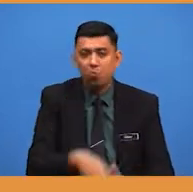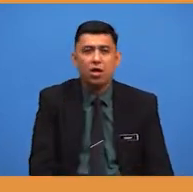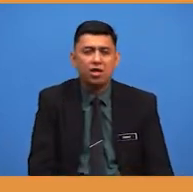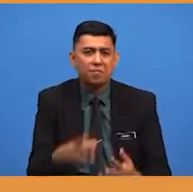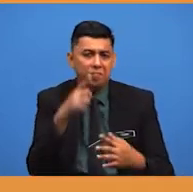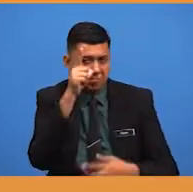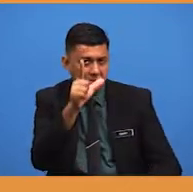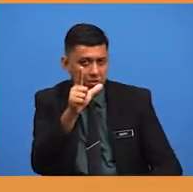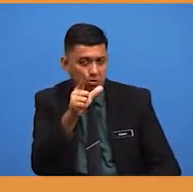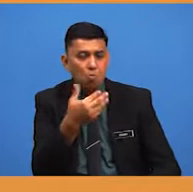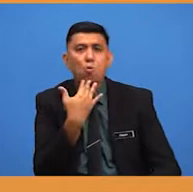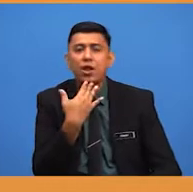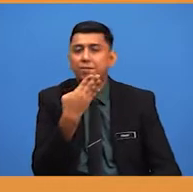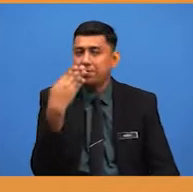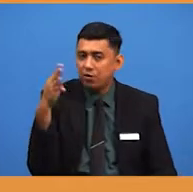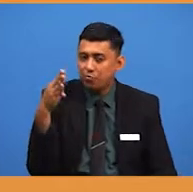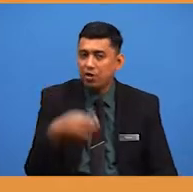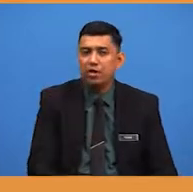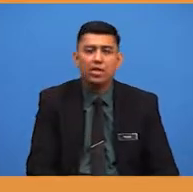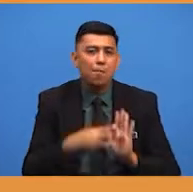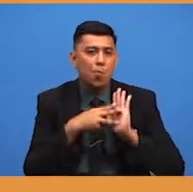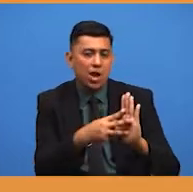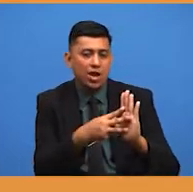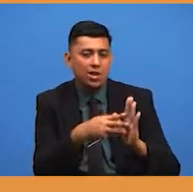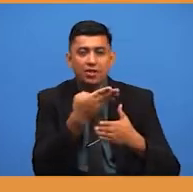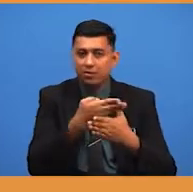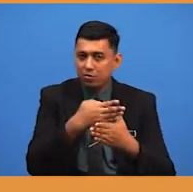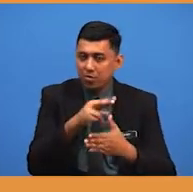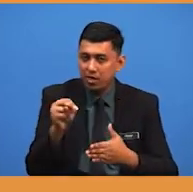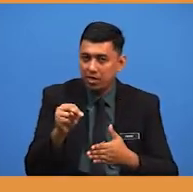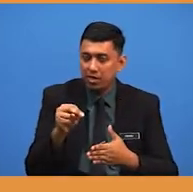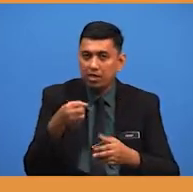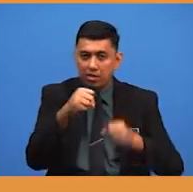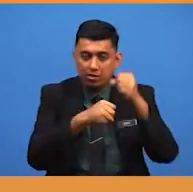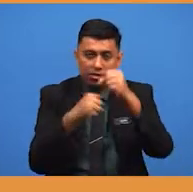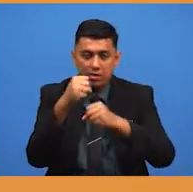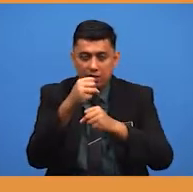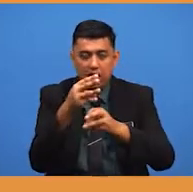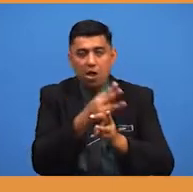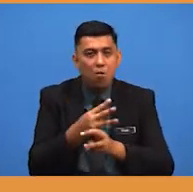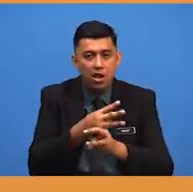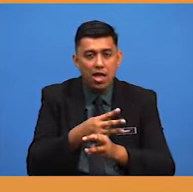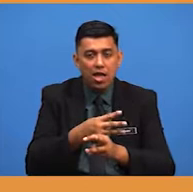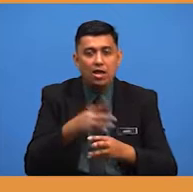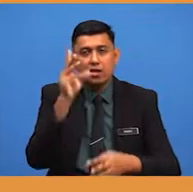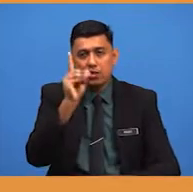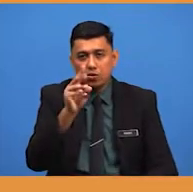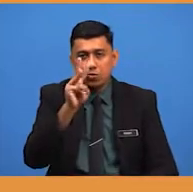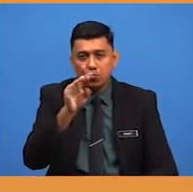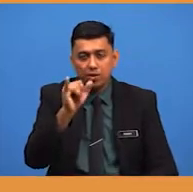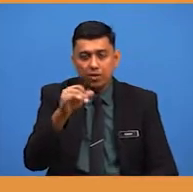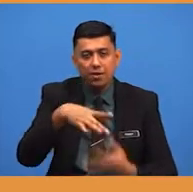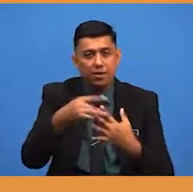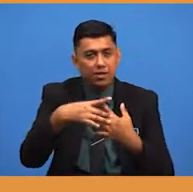pada bahagian berwarna biru yang mewakili bahagian struktur kawalan dua pilihan, sama